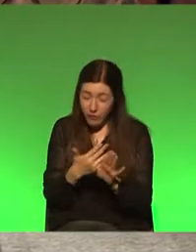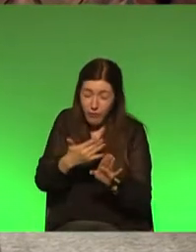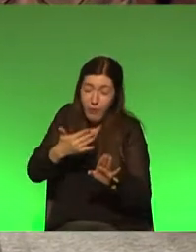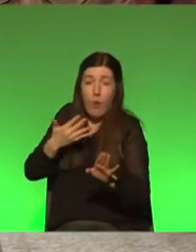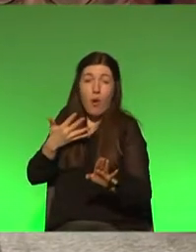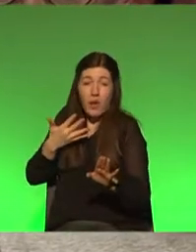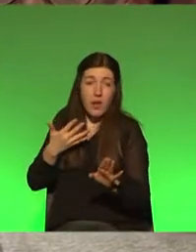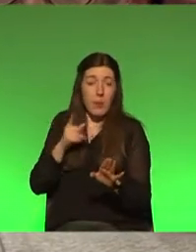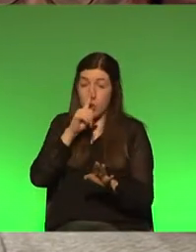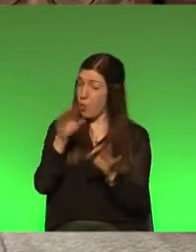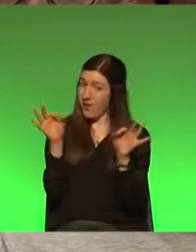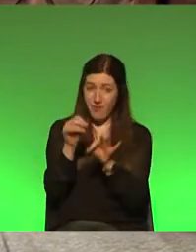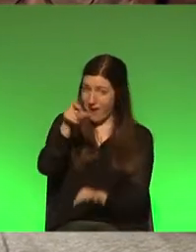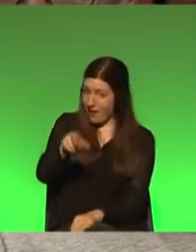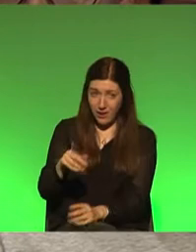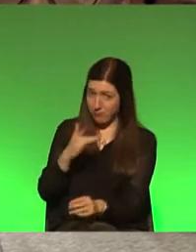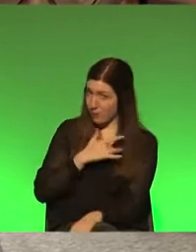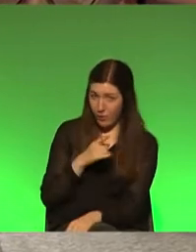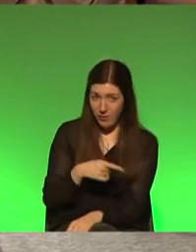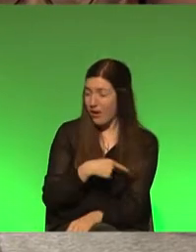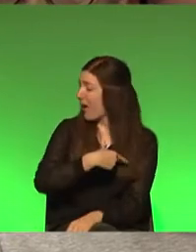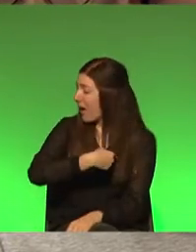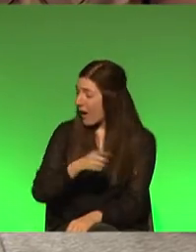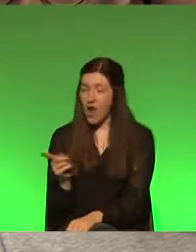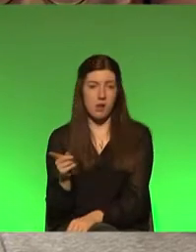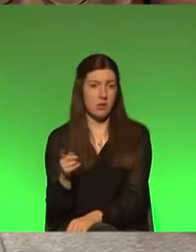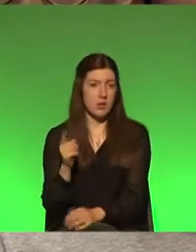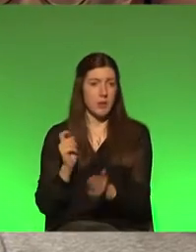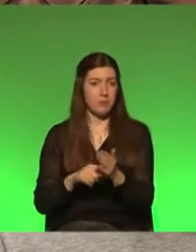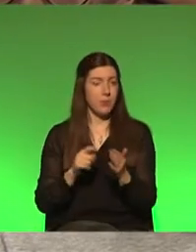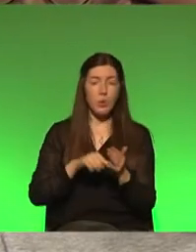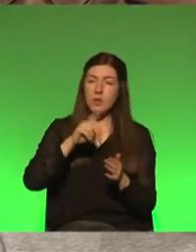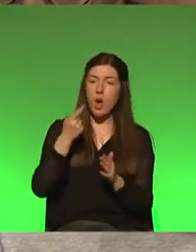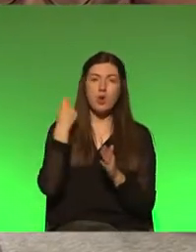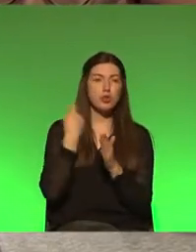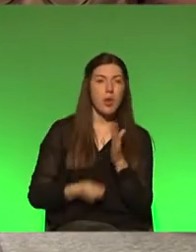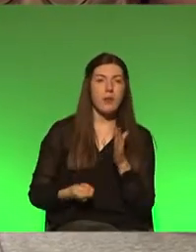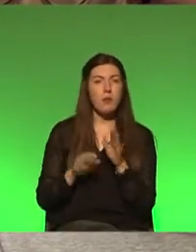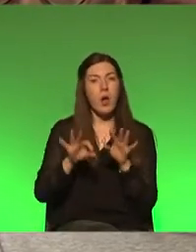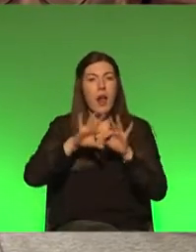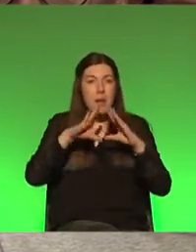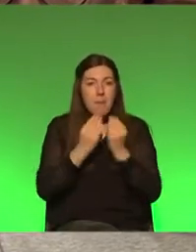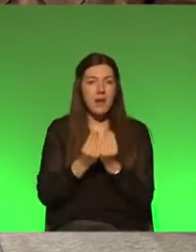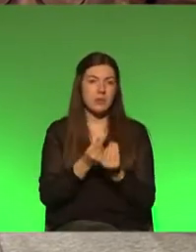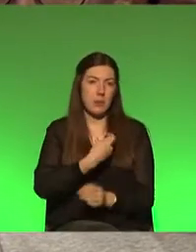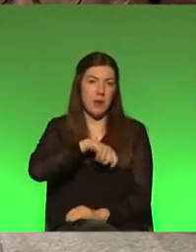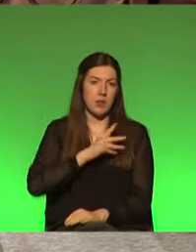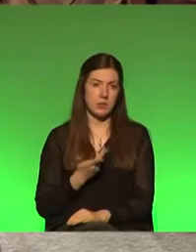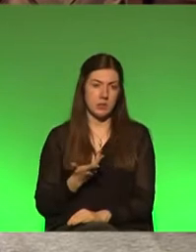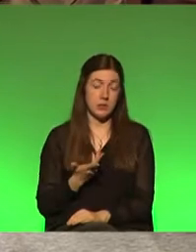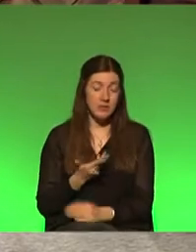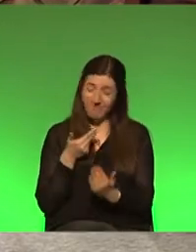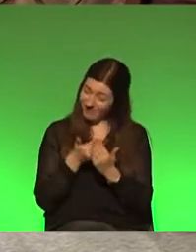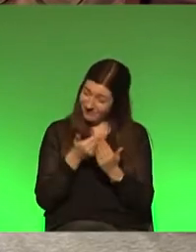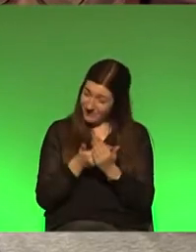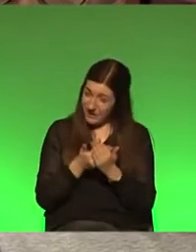dann nicht nur Gefährder, es betrifft im Prinzip alle, weil es auch um Straftaten der Allgemeinkriminalität geht. Und das ist genau der Punkt,